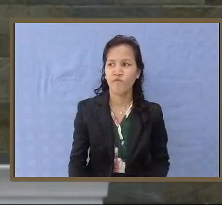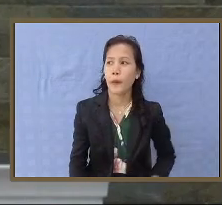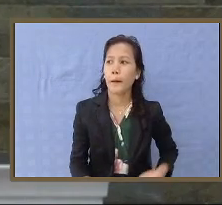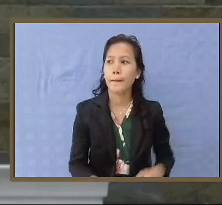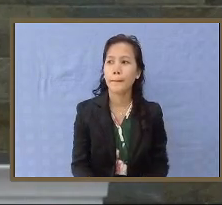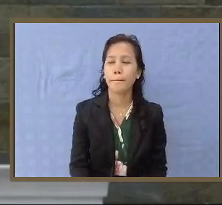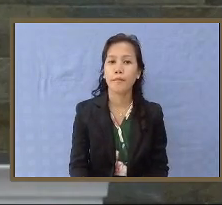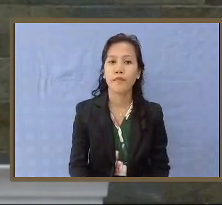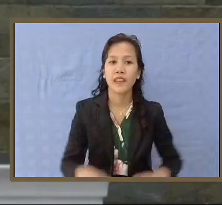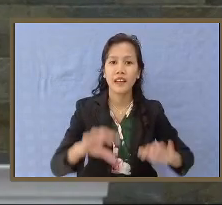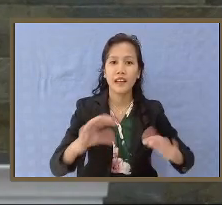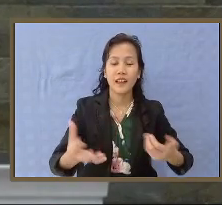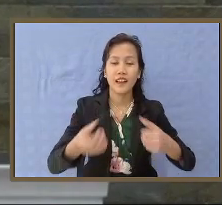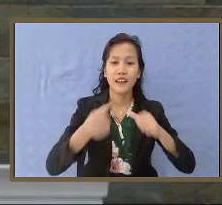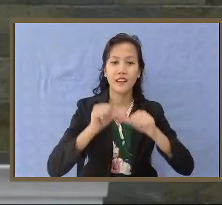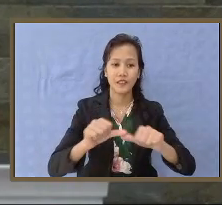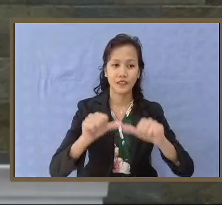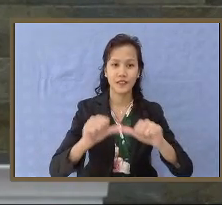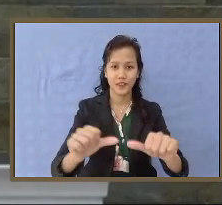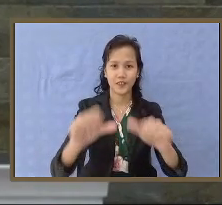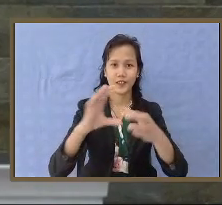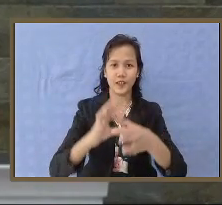this is the continuation of our